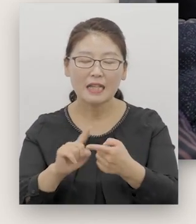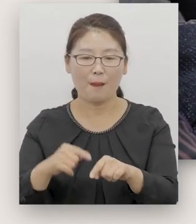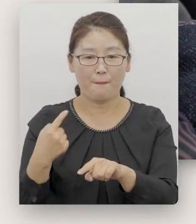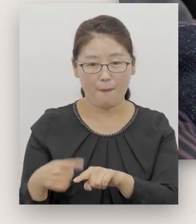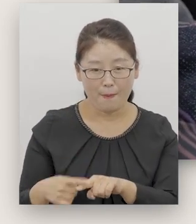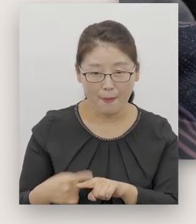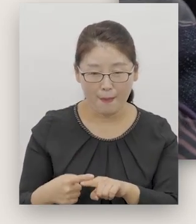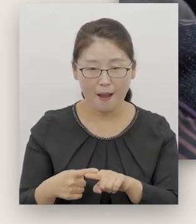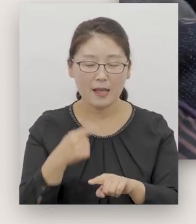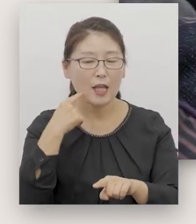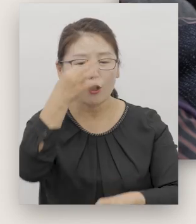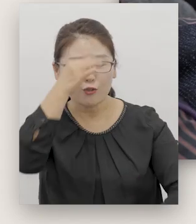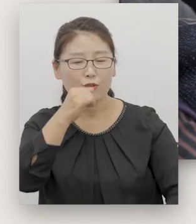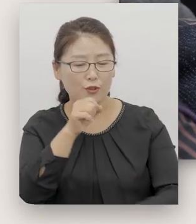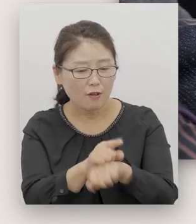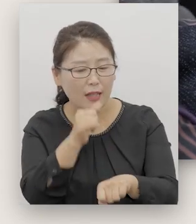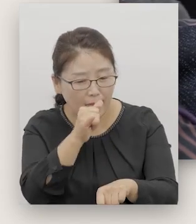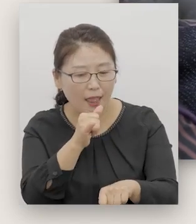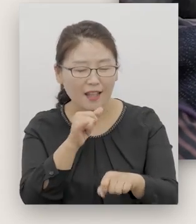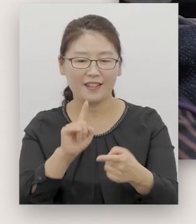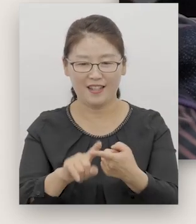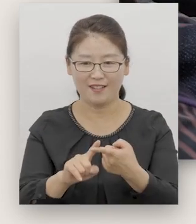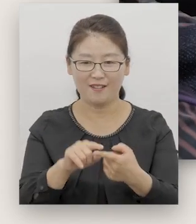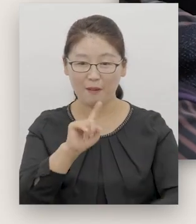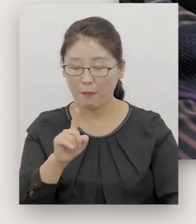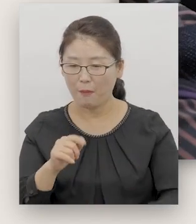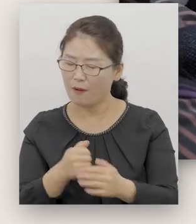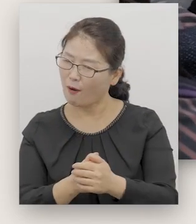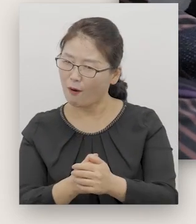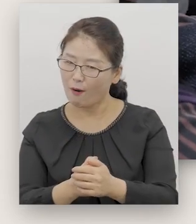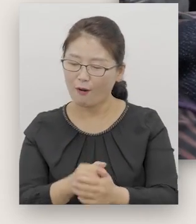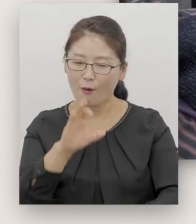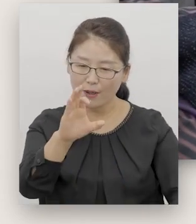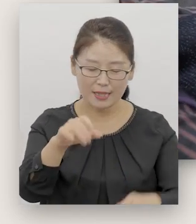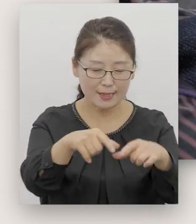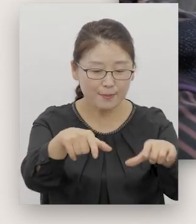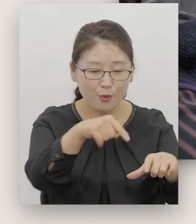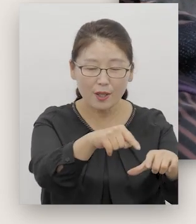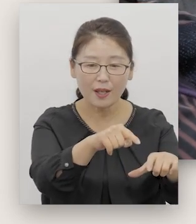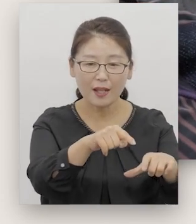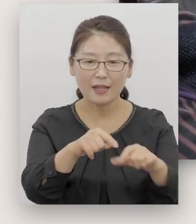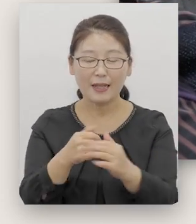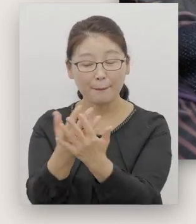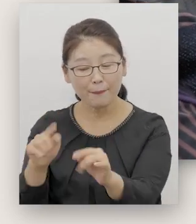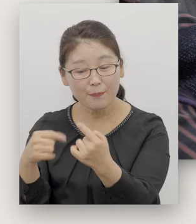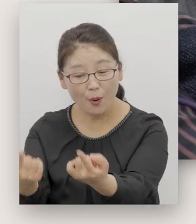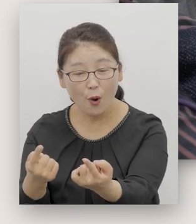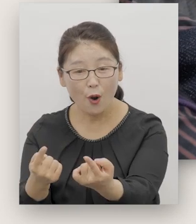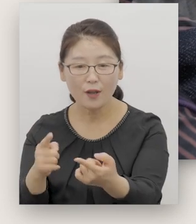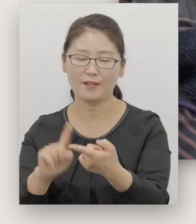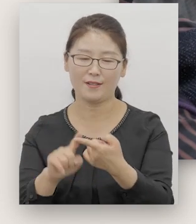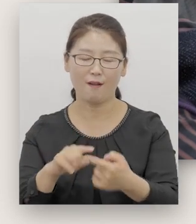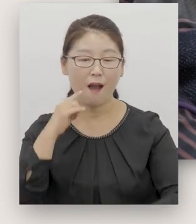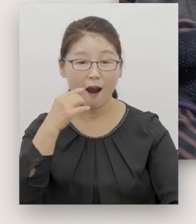이 변기가 갖고 있는 어떤 형태적인 상징성, 왜 아름다운가, 뭐 부자 젠 이런 얘기를 하기도 할 정도였었고,